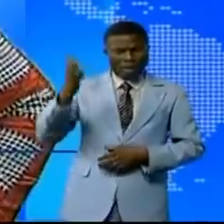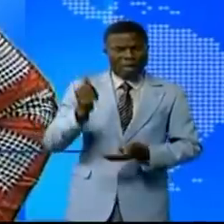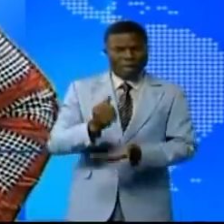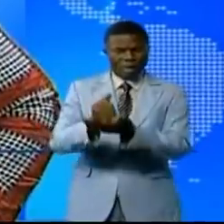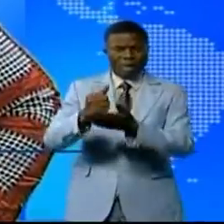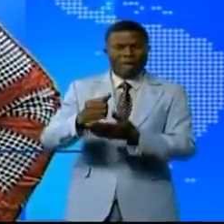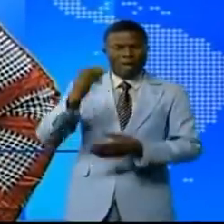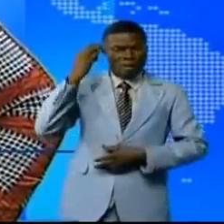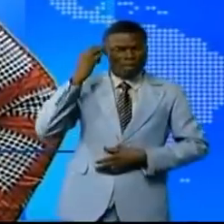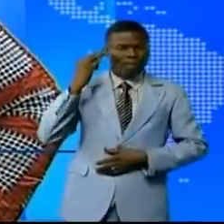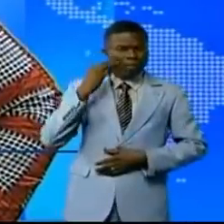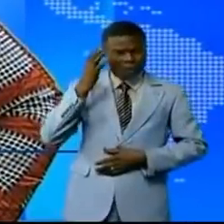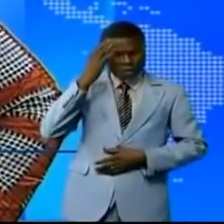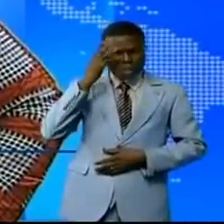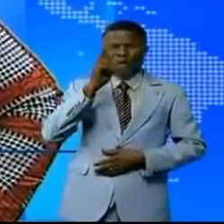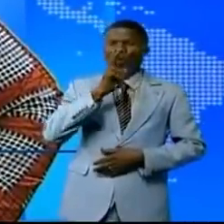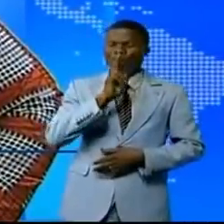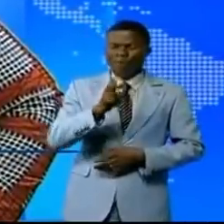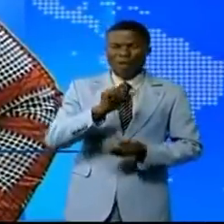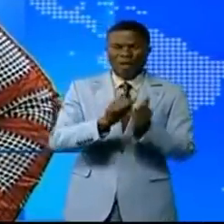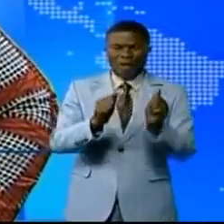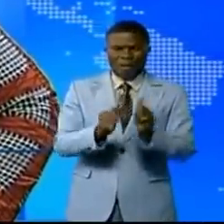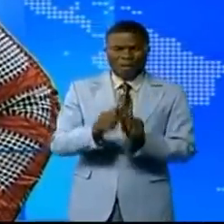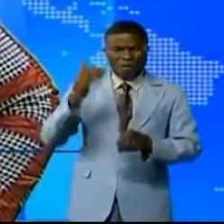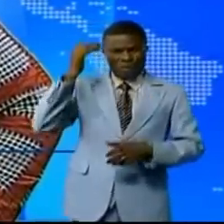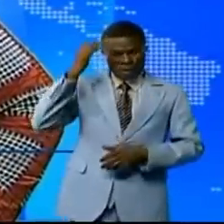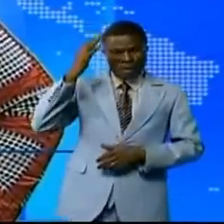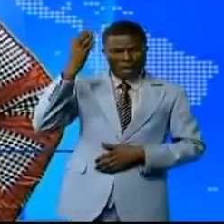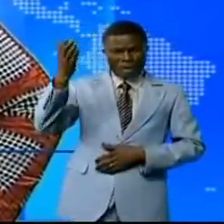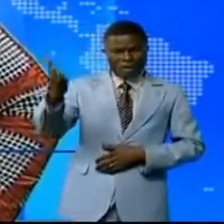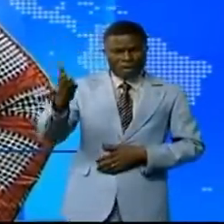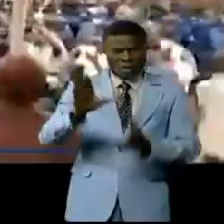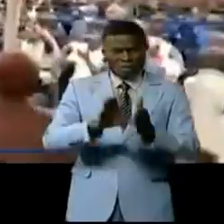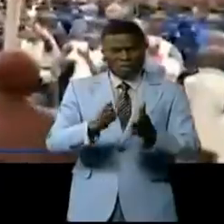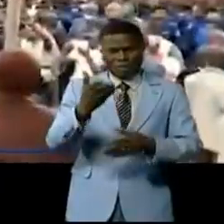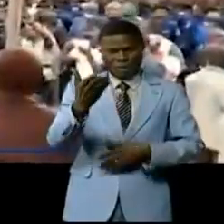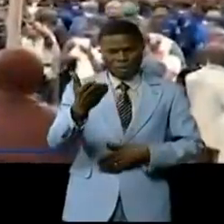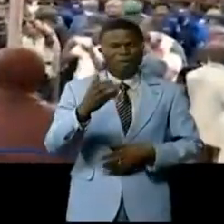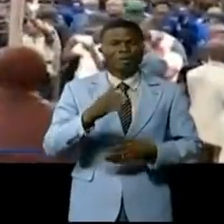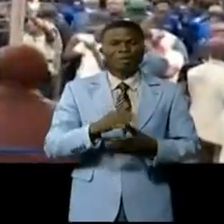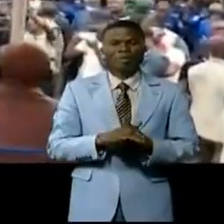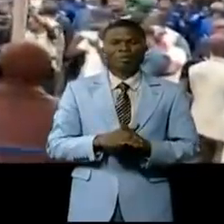de palper les réalités du Congo profond, nous dit Patty Tondango.